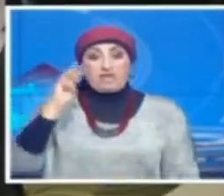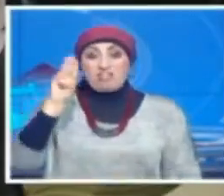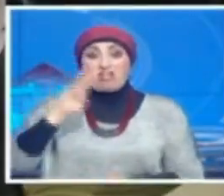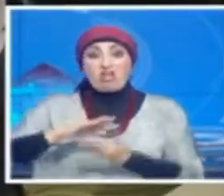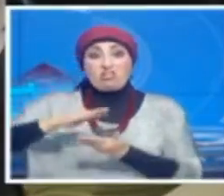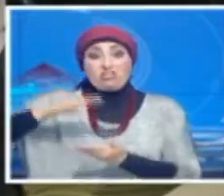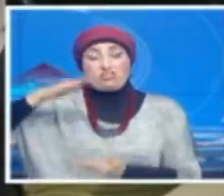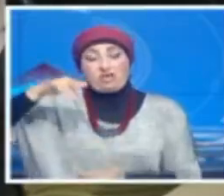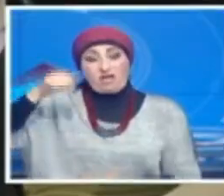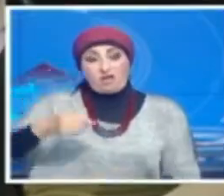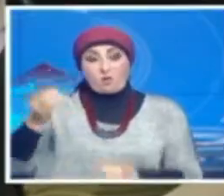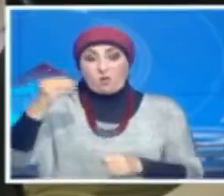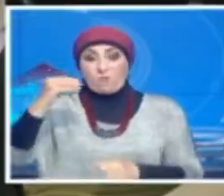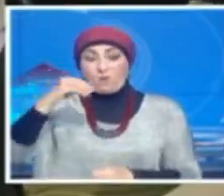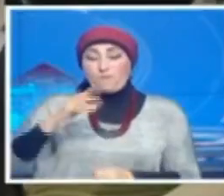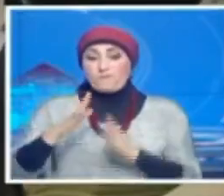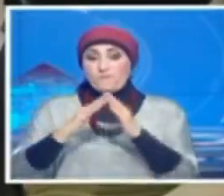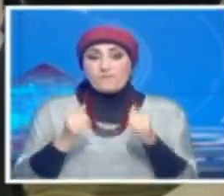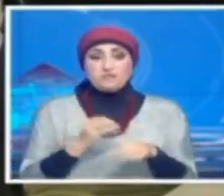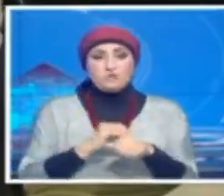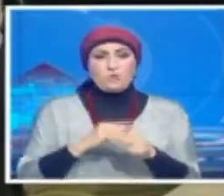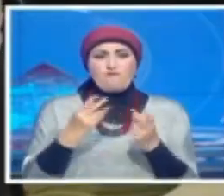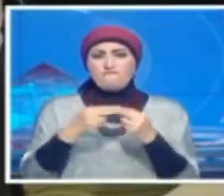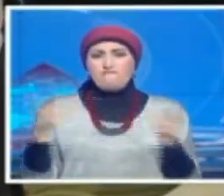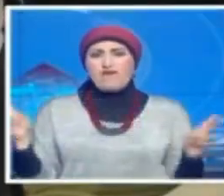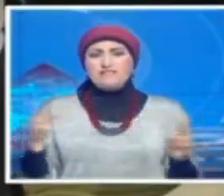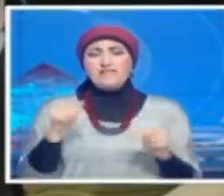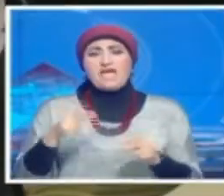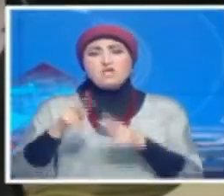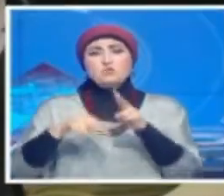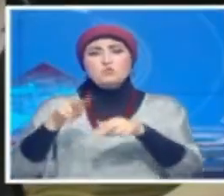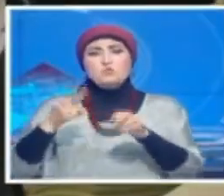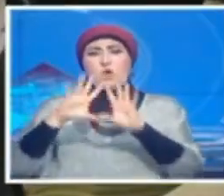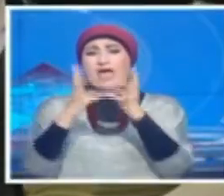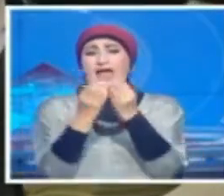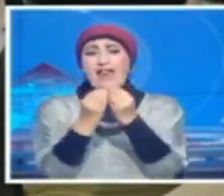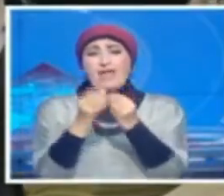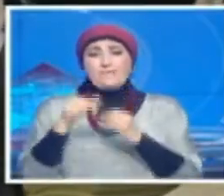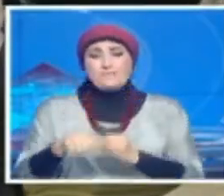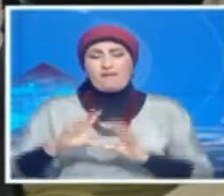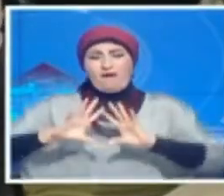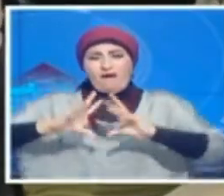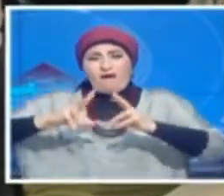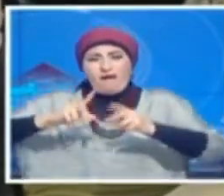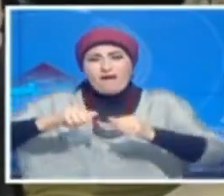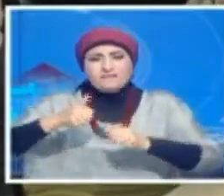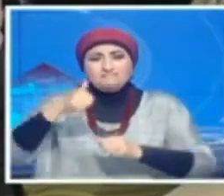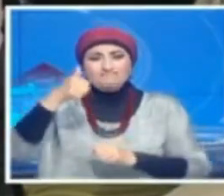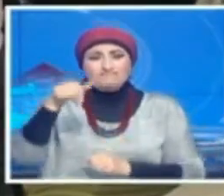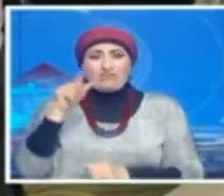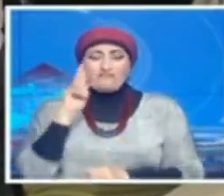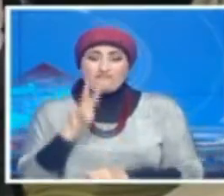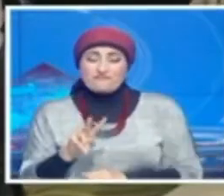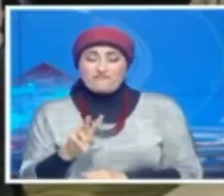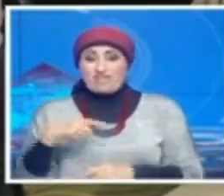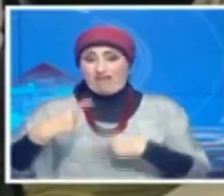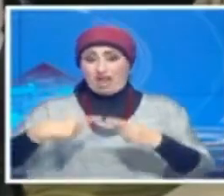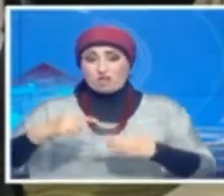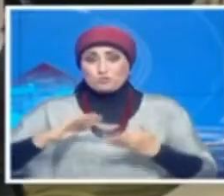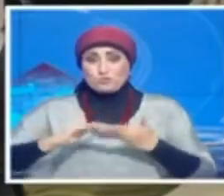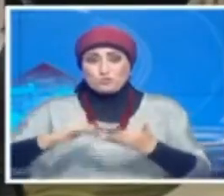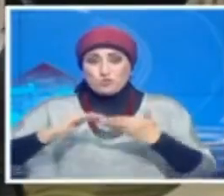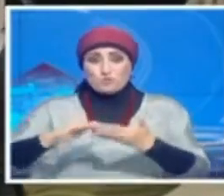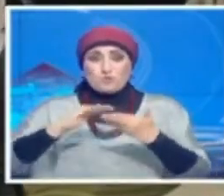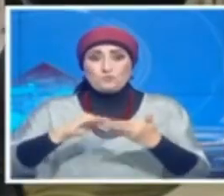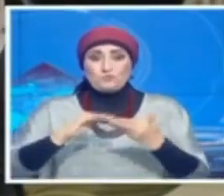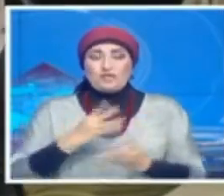للاقتصاد المصري، وفتح أسواق عالمية لها هو أنجح وسيلة لتطويرها وللحفاظ عليها من الانقراض، مثلما